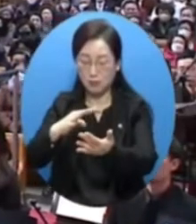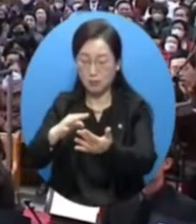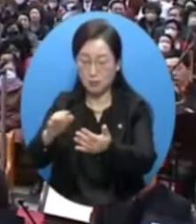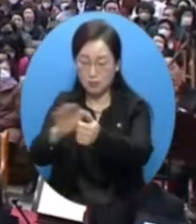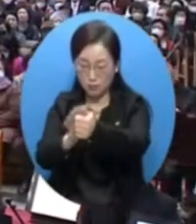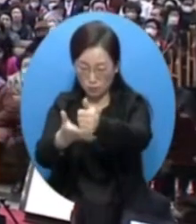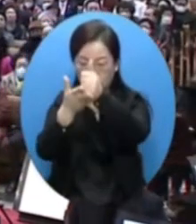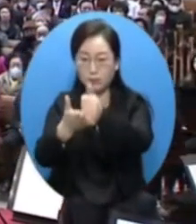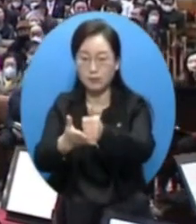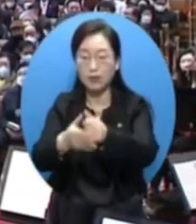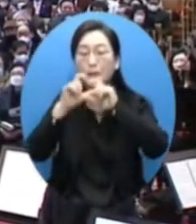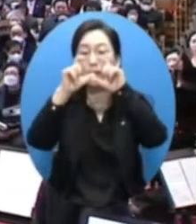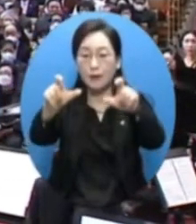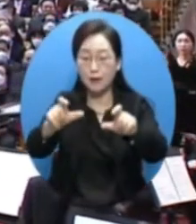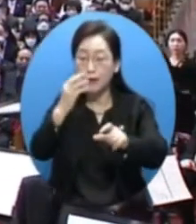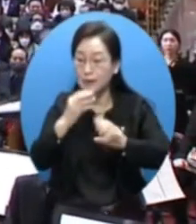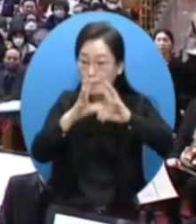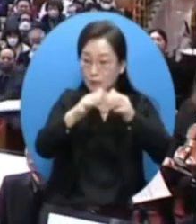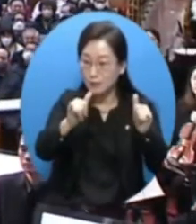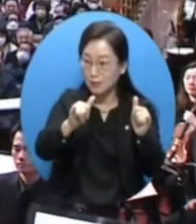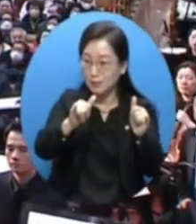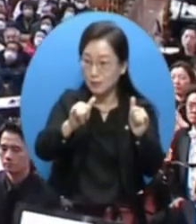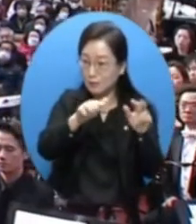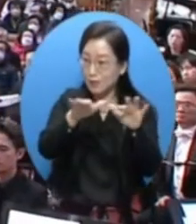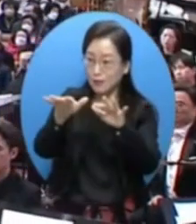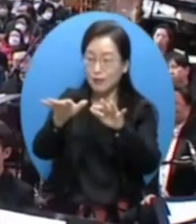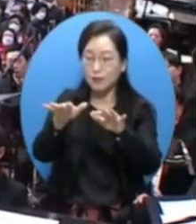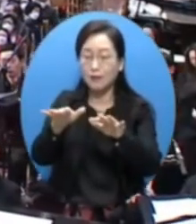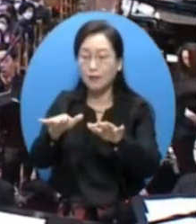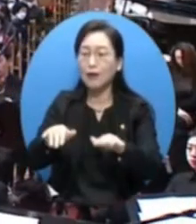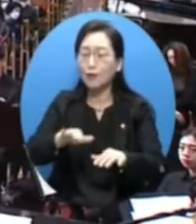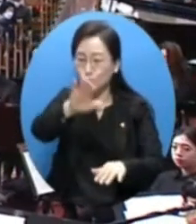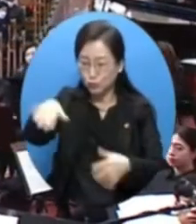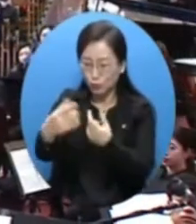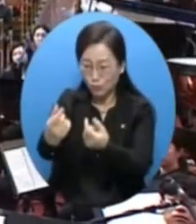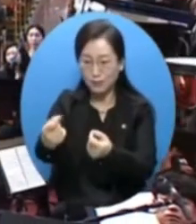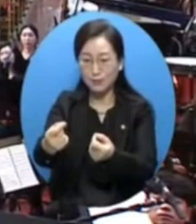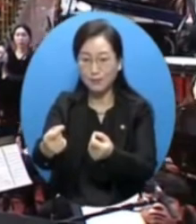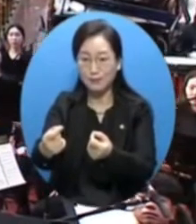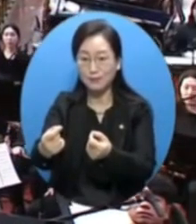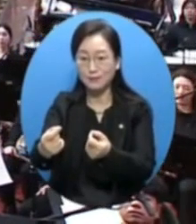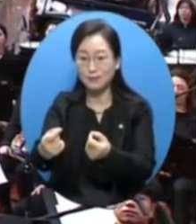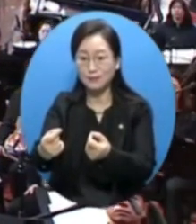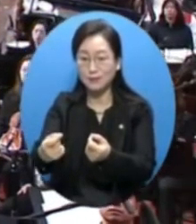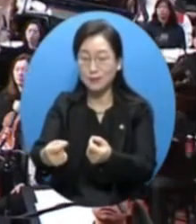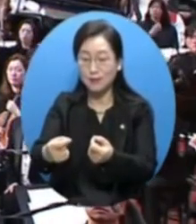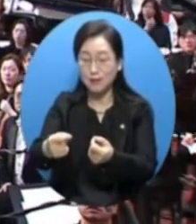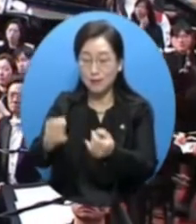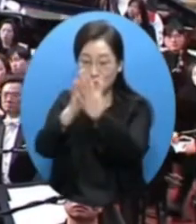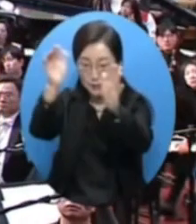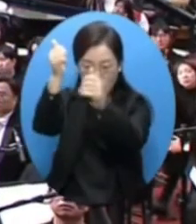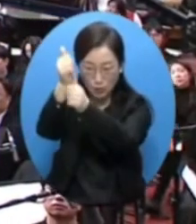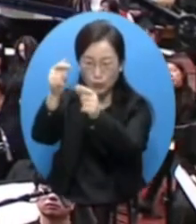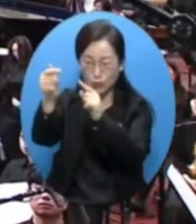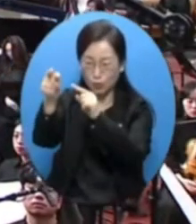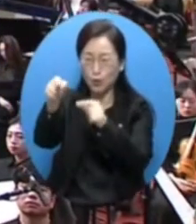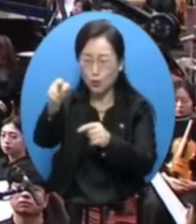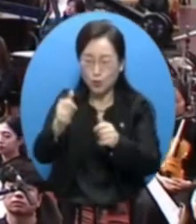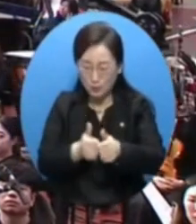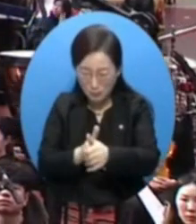놀아이 말을들은이 사람의 우리도 지도자이신 당신을 따라서